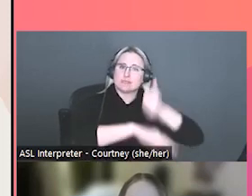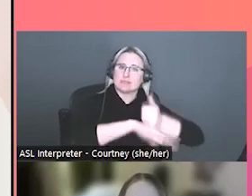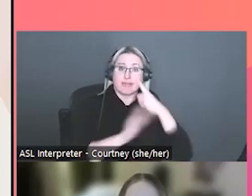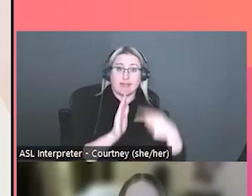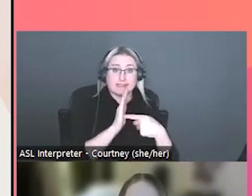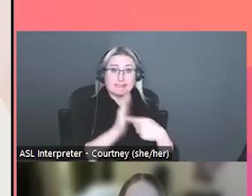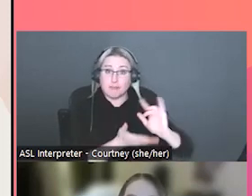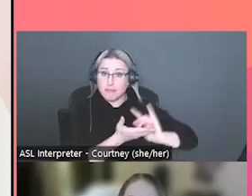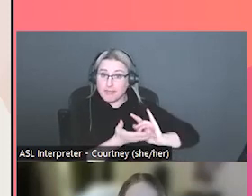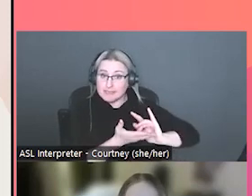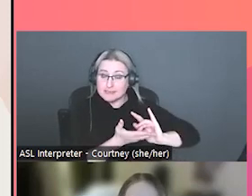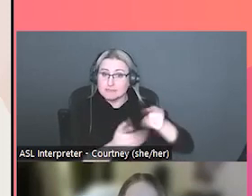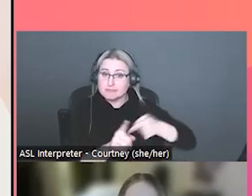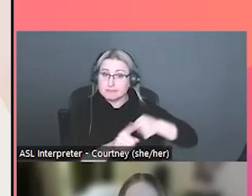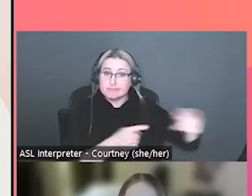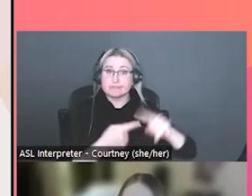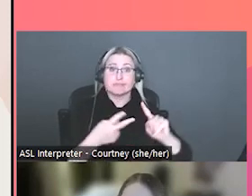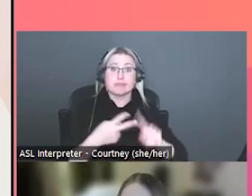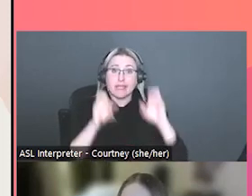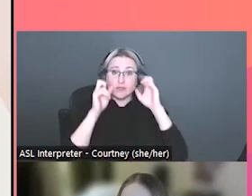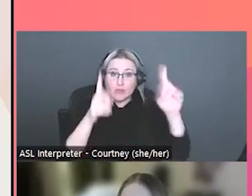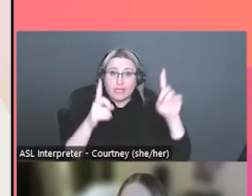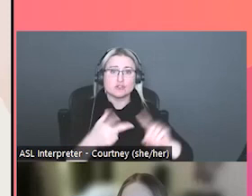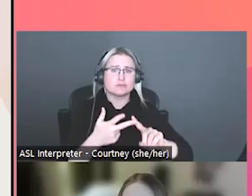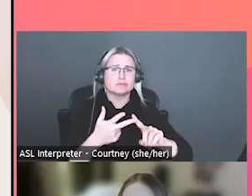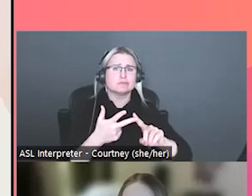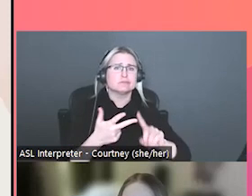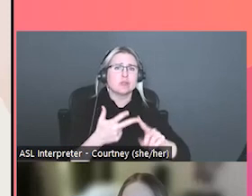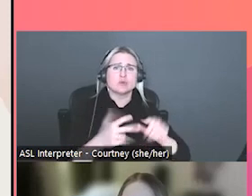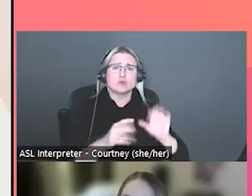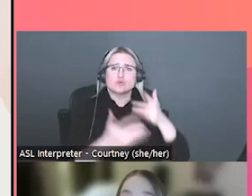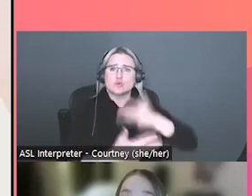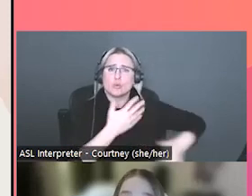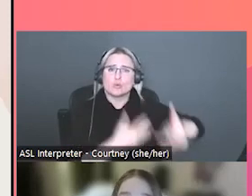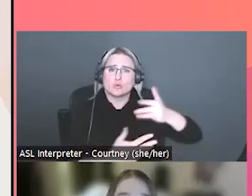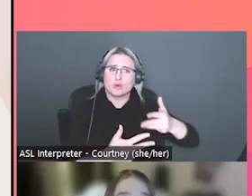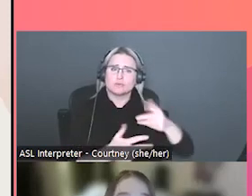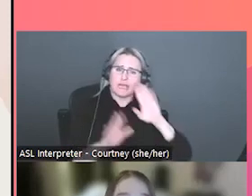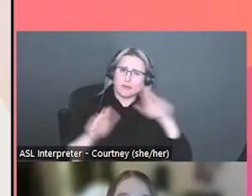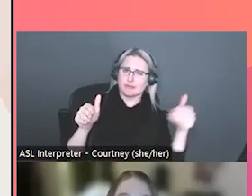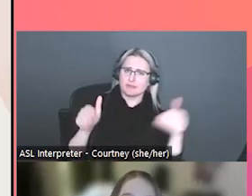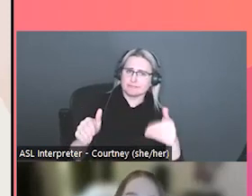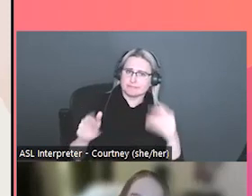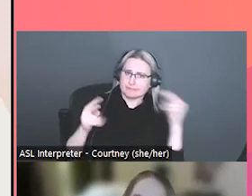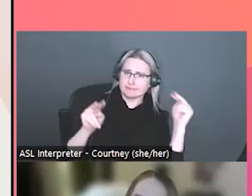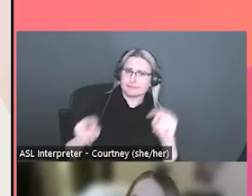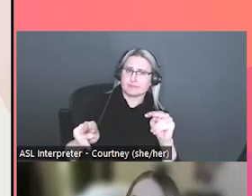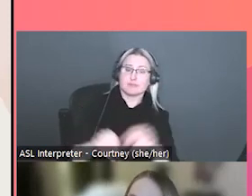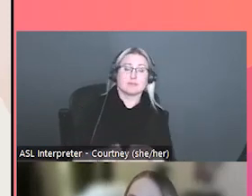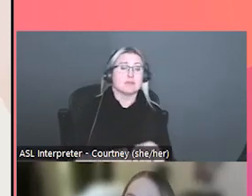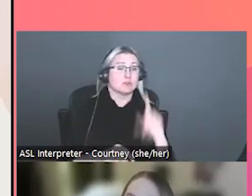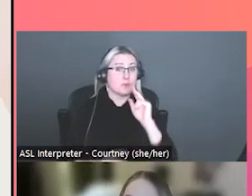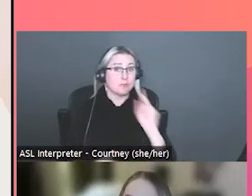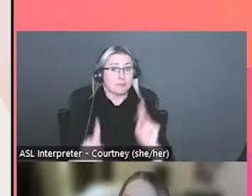examiner, nous voulons reformuler le langage parce qu'il touche à tous les aspects, la médecine,